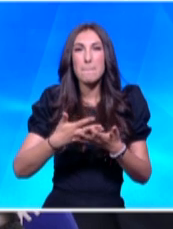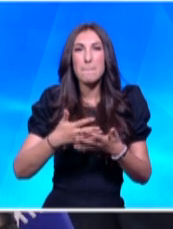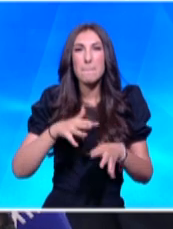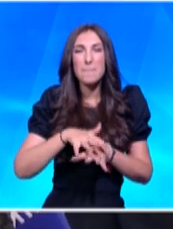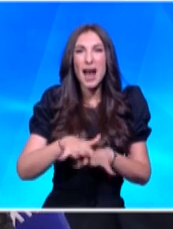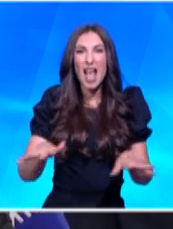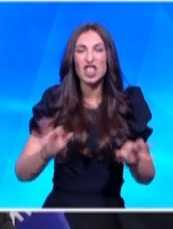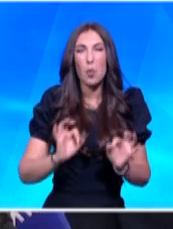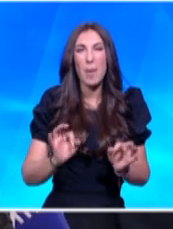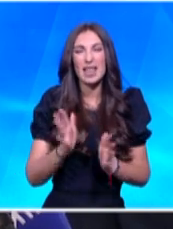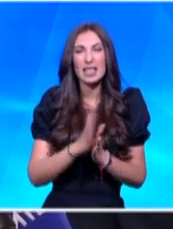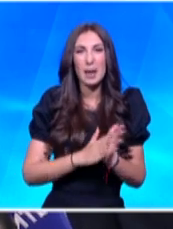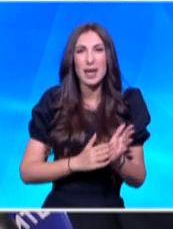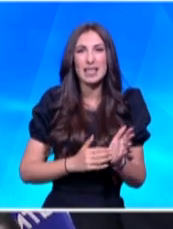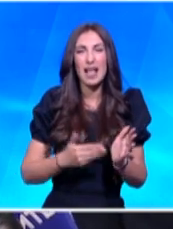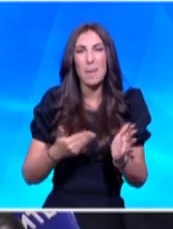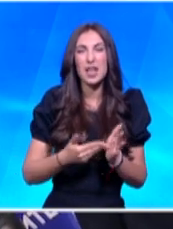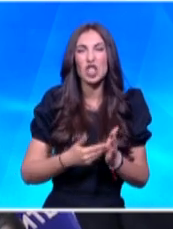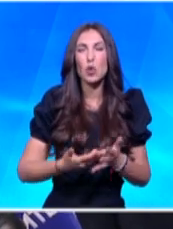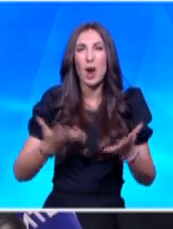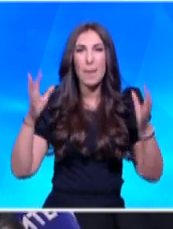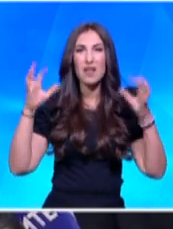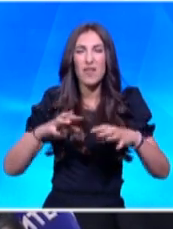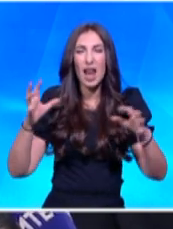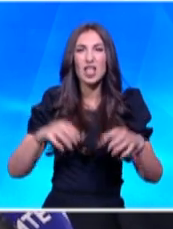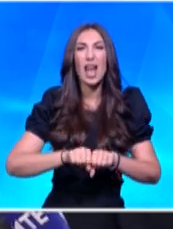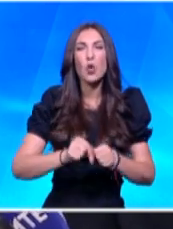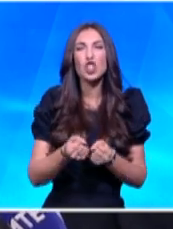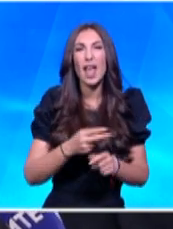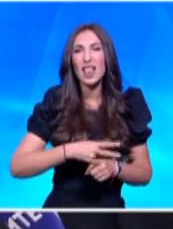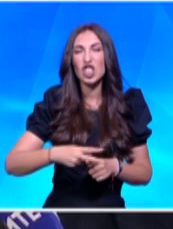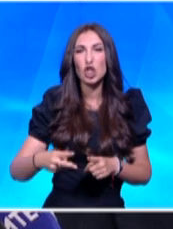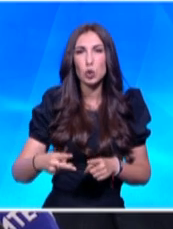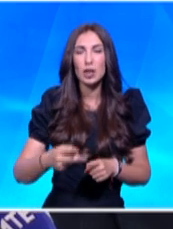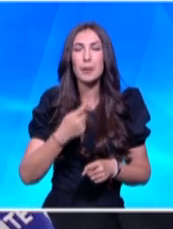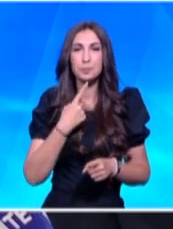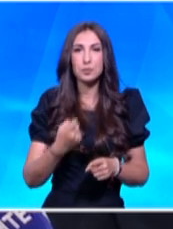е замърсена заради големите валежи, нарушена е чистотата,